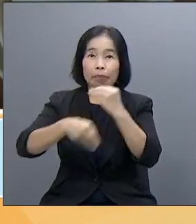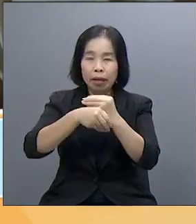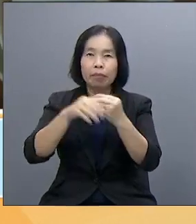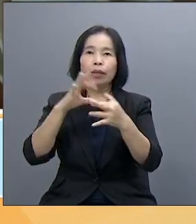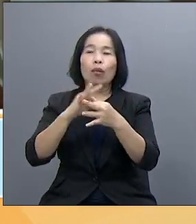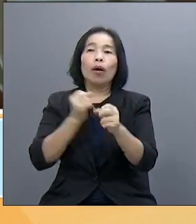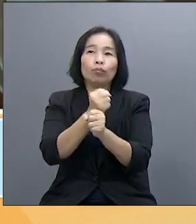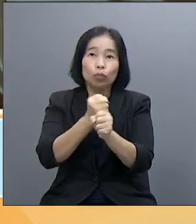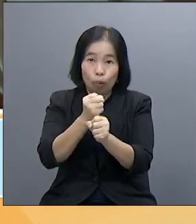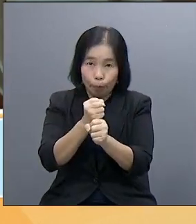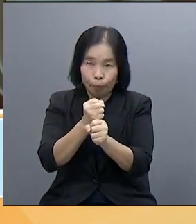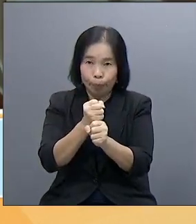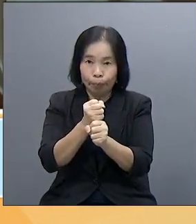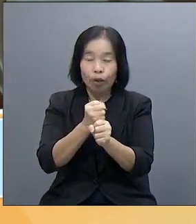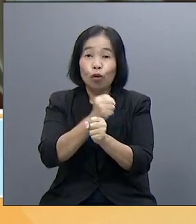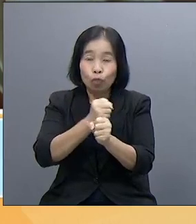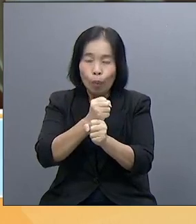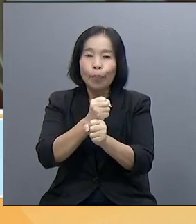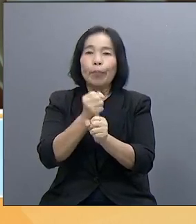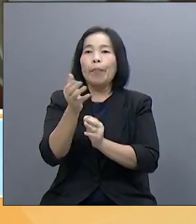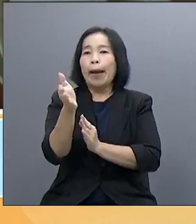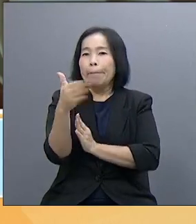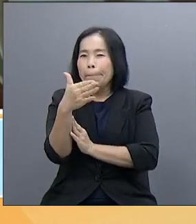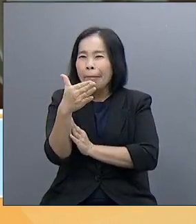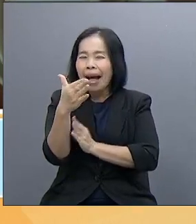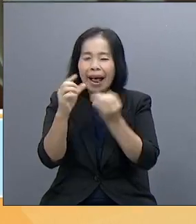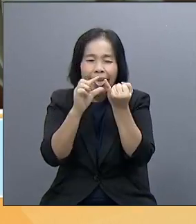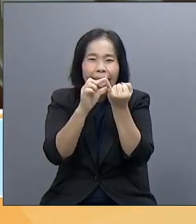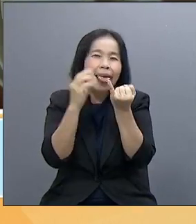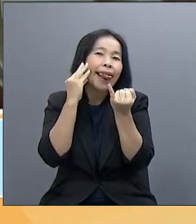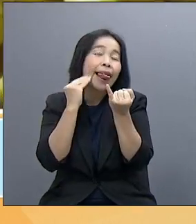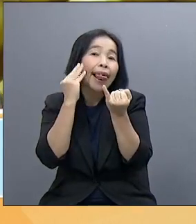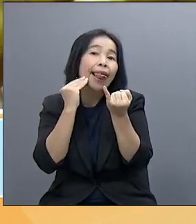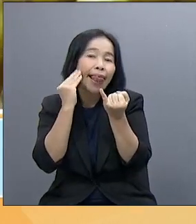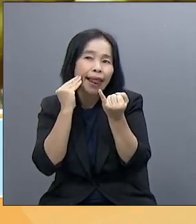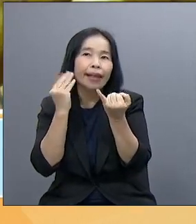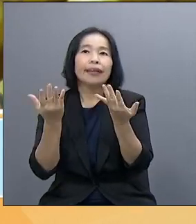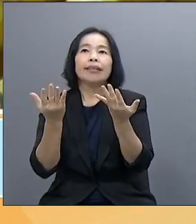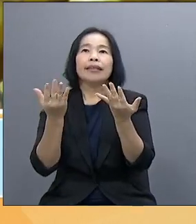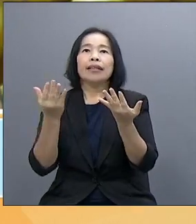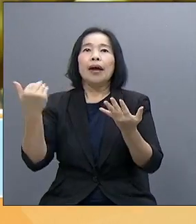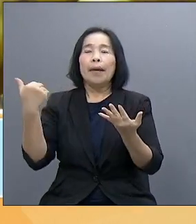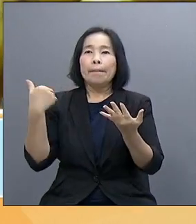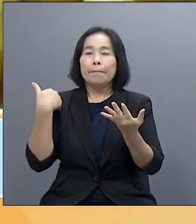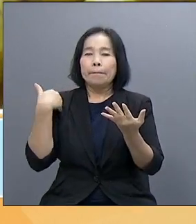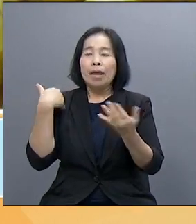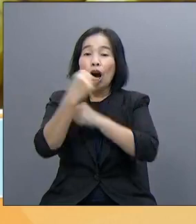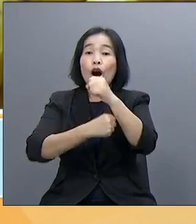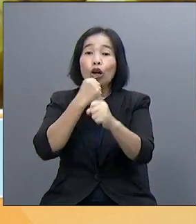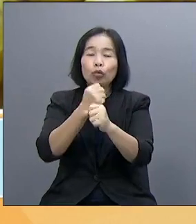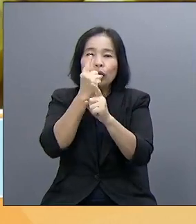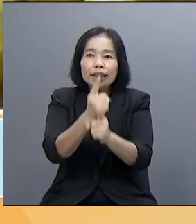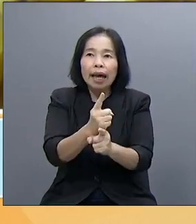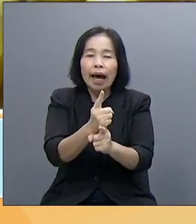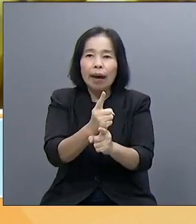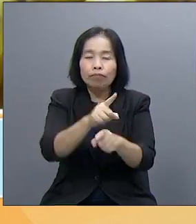ย่างที่รู้กันหรือว่าเป็นปลาตัวเล็ก นะครับปลาน้อย แล้วส่วนมากก็จะมีเรื่องของเมื่อกี้ถามช่วงวัยส ่ วนมากก็แนะนำวัย